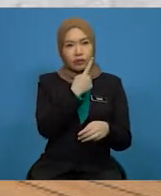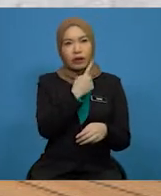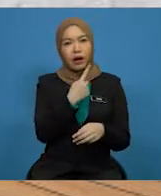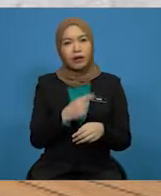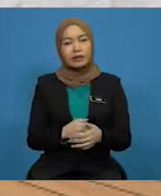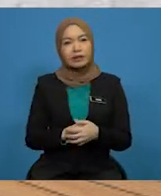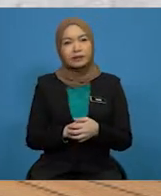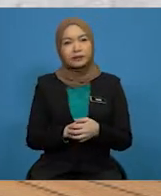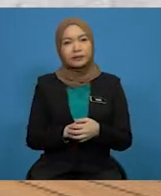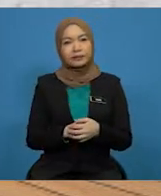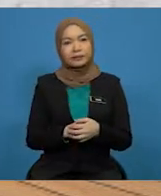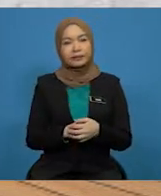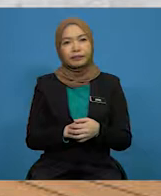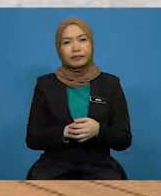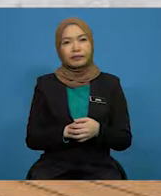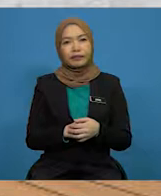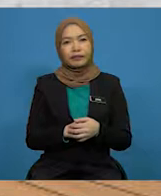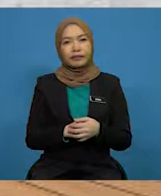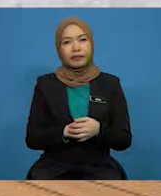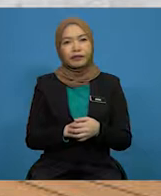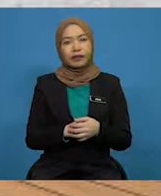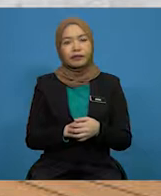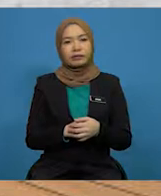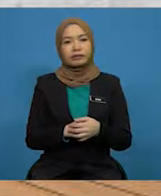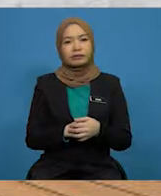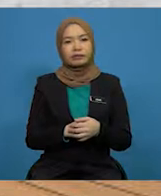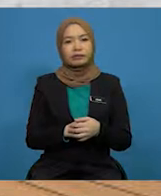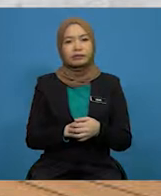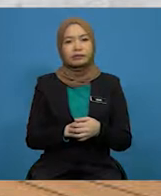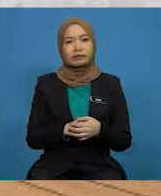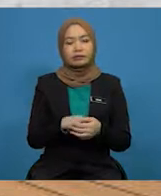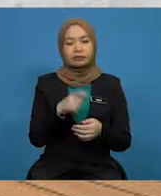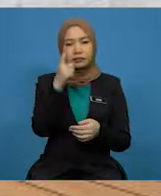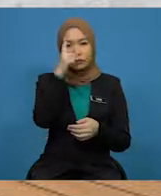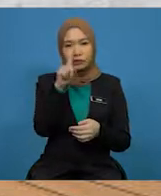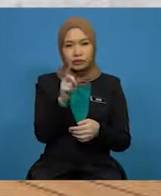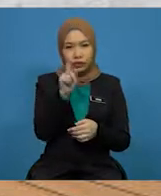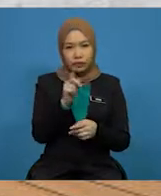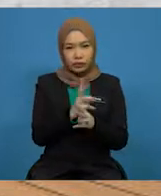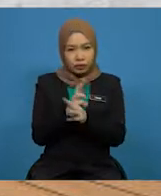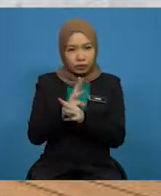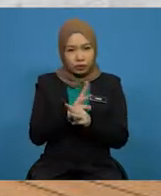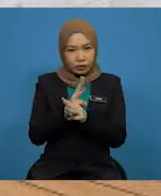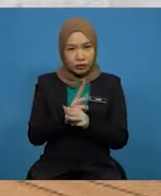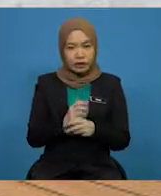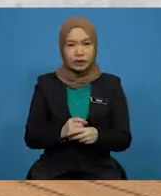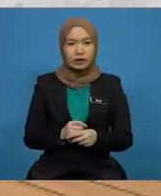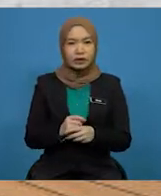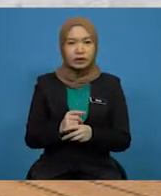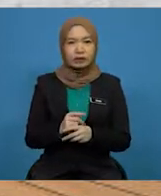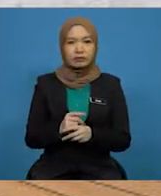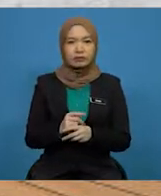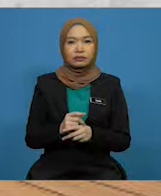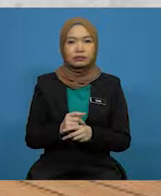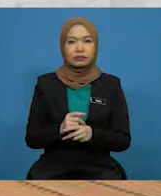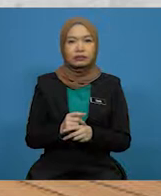ini? Ya, secara teorinya, permintaan wang bagi tujuan awasan bermaksud wang diminta